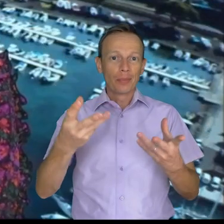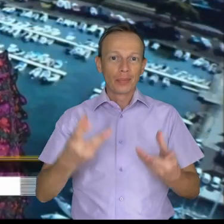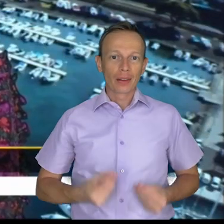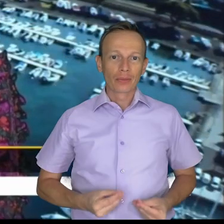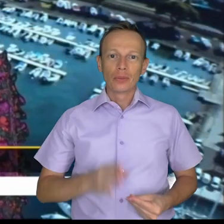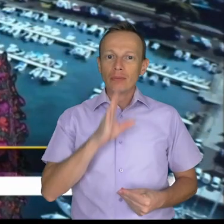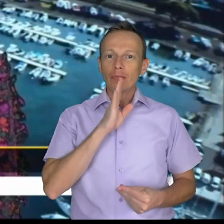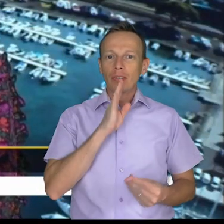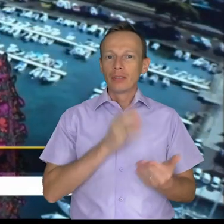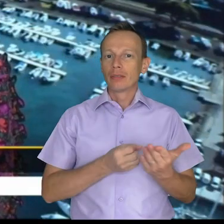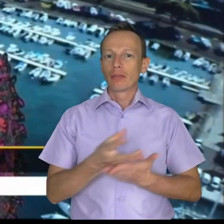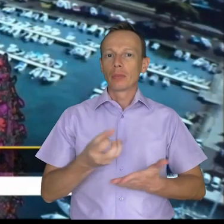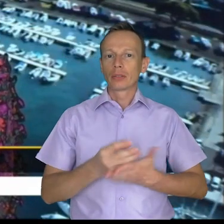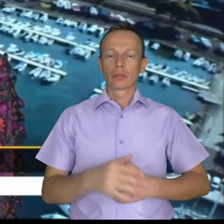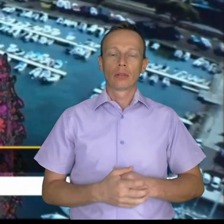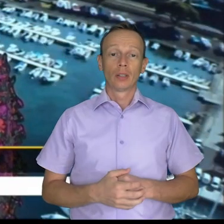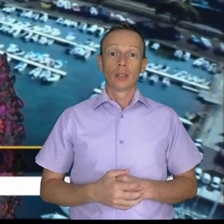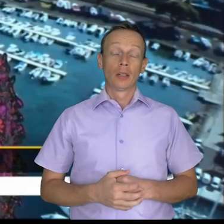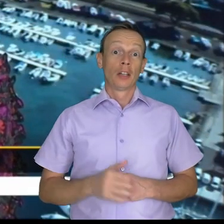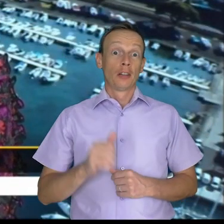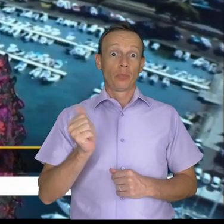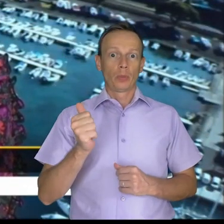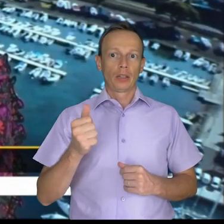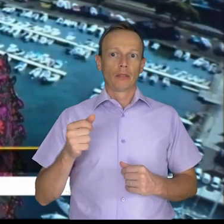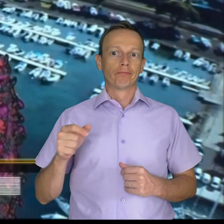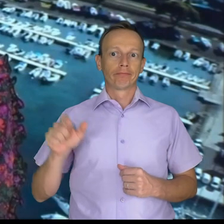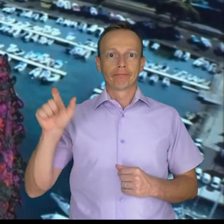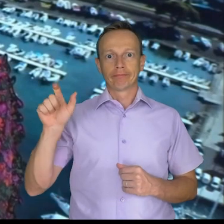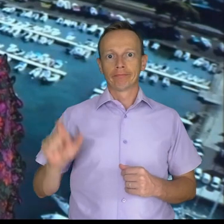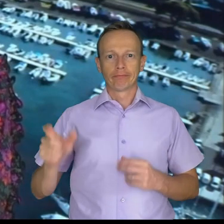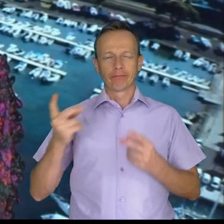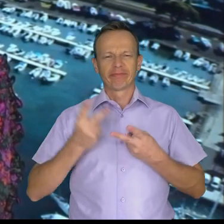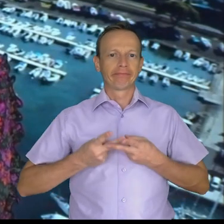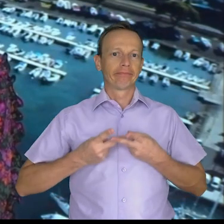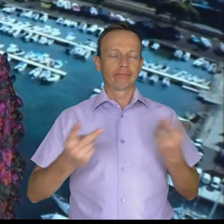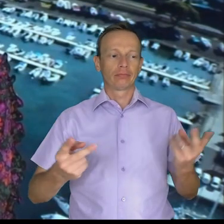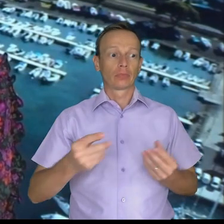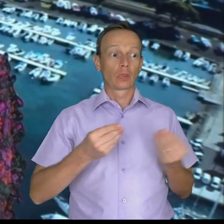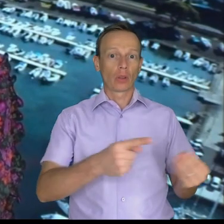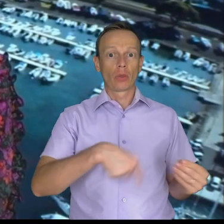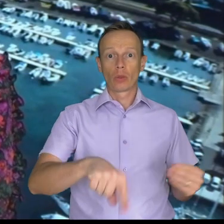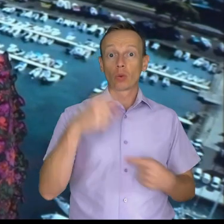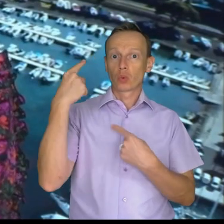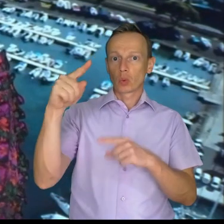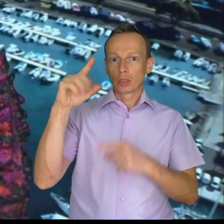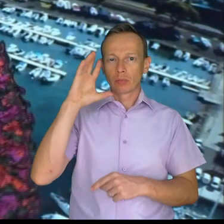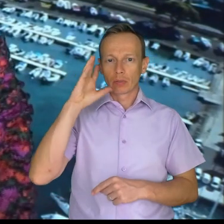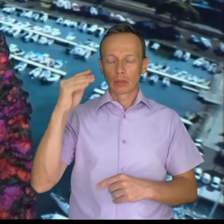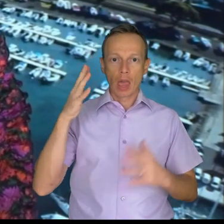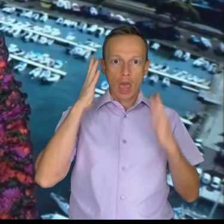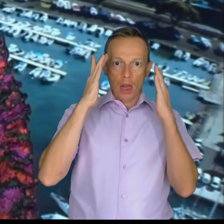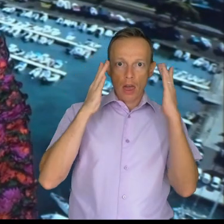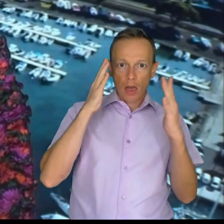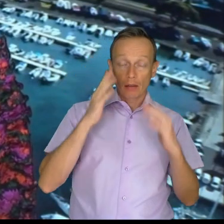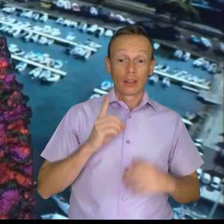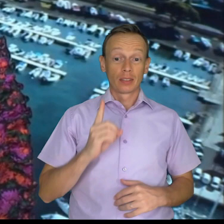Yarana, bienvenue dans cette édition de la mi-journée. Cette annonce d'abord qui a fait trembler les professionnels du secteur touristique. Aujourd'hui,